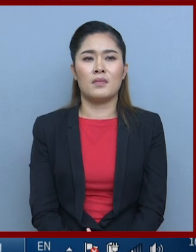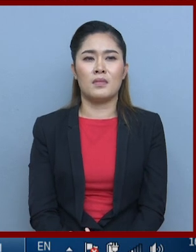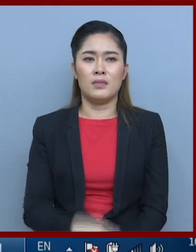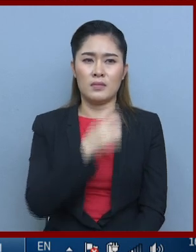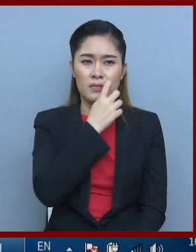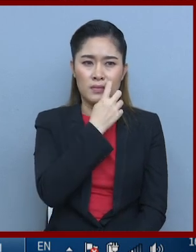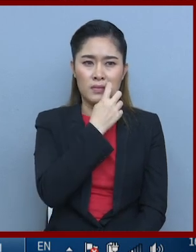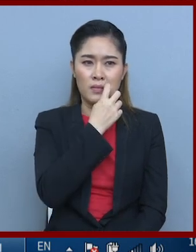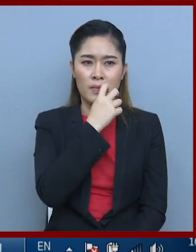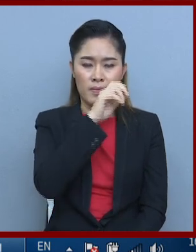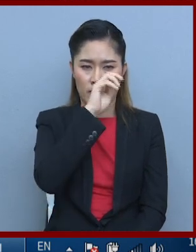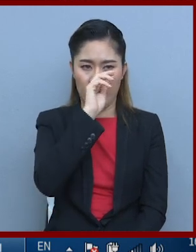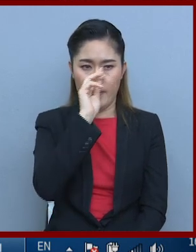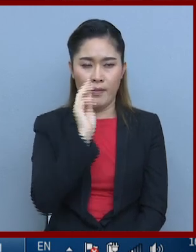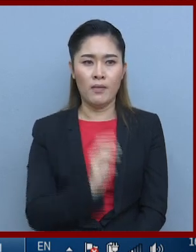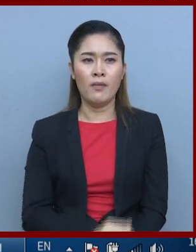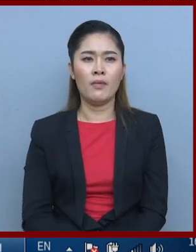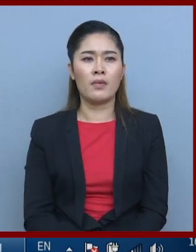ตรงนี้ end sub